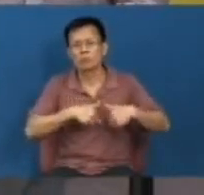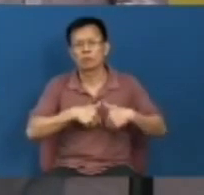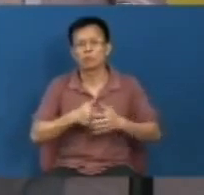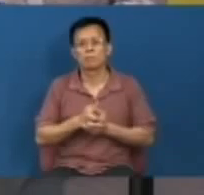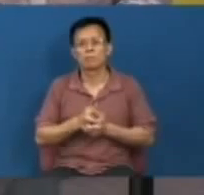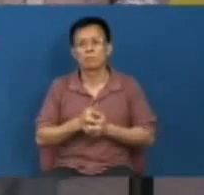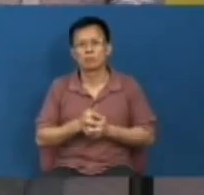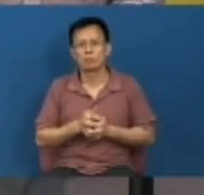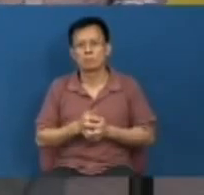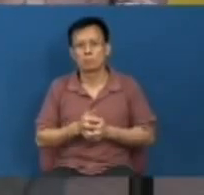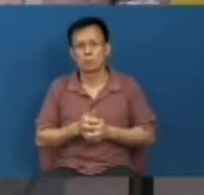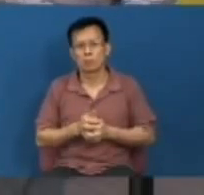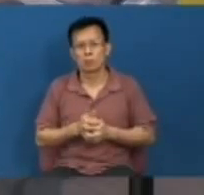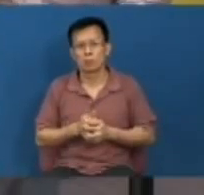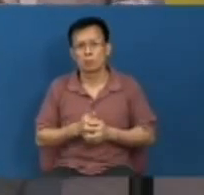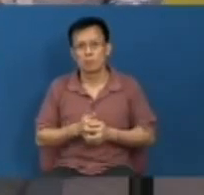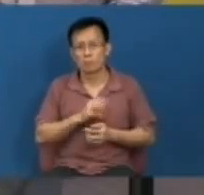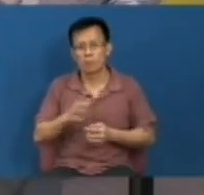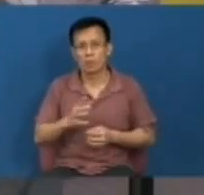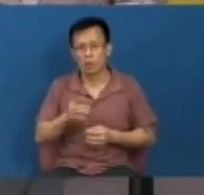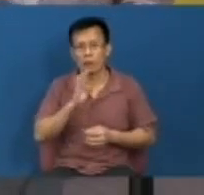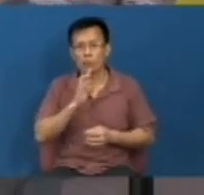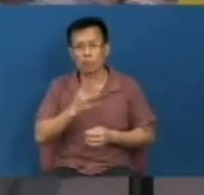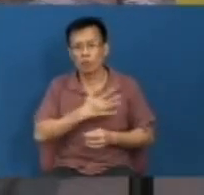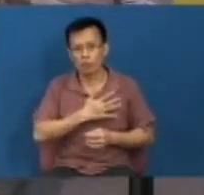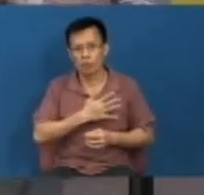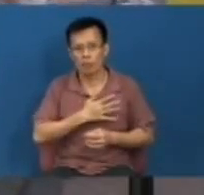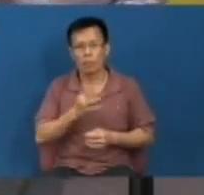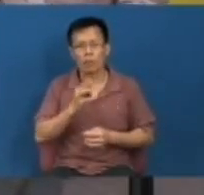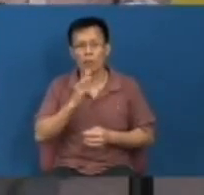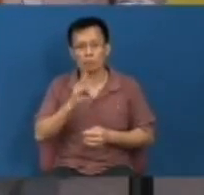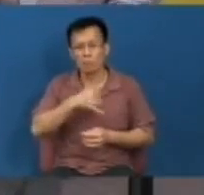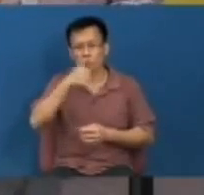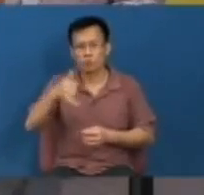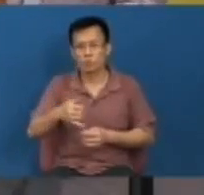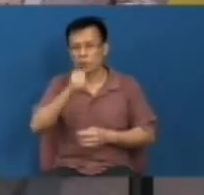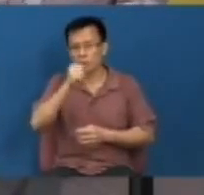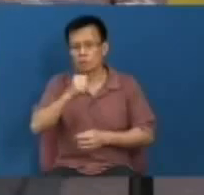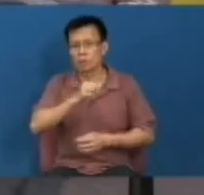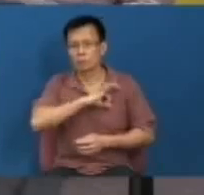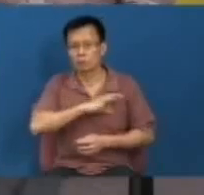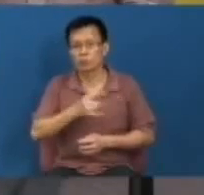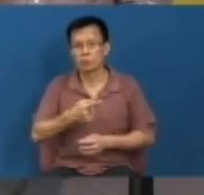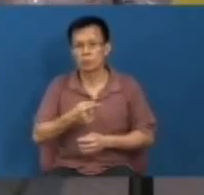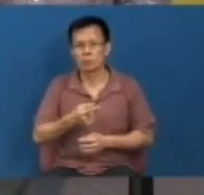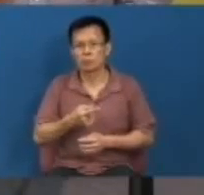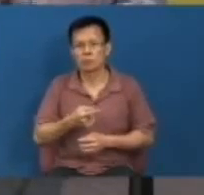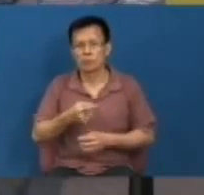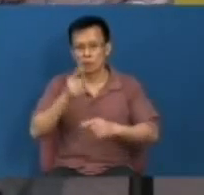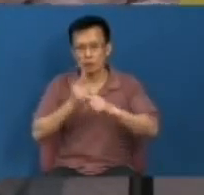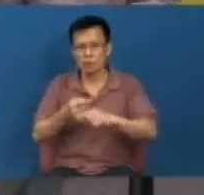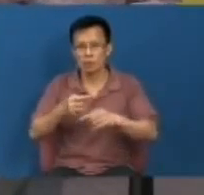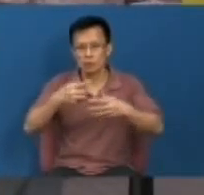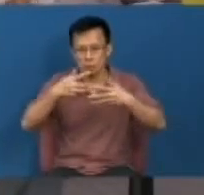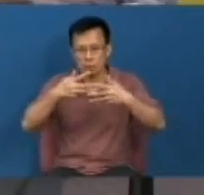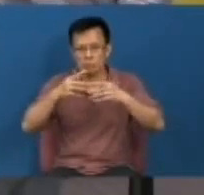唔係嗱，如果我哋害怕咧，我相信幾位就今日唔會見記，亦都唔會上嚟呢個節目。一定要將真相講明